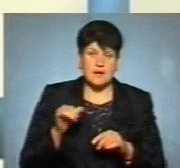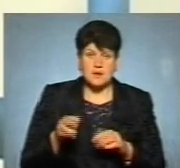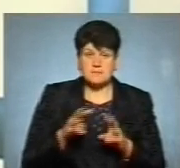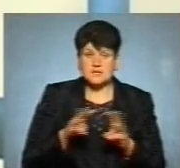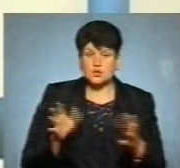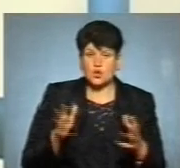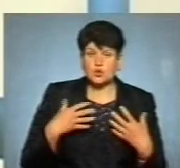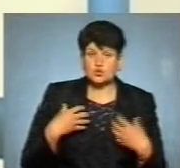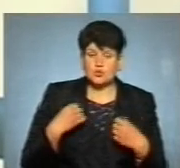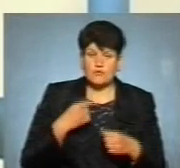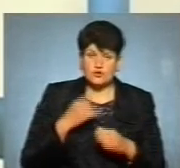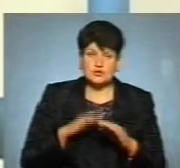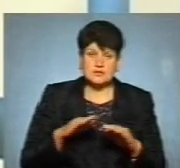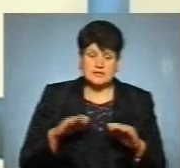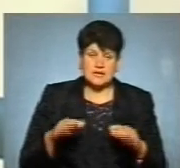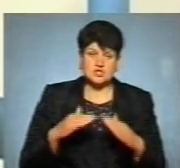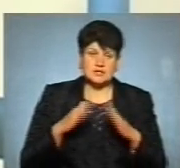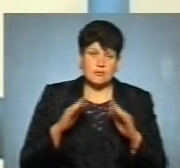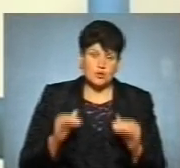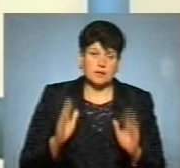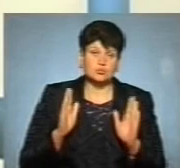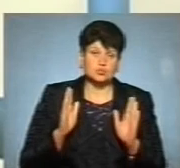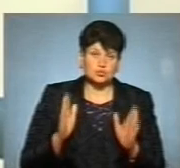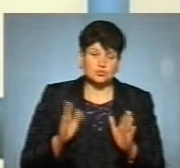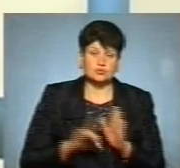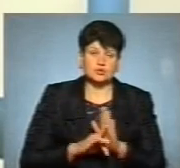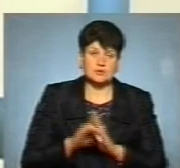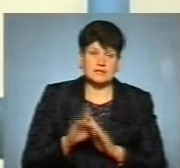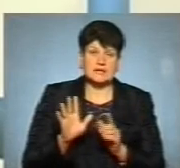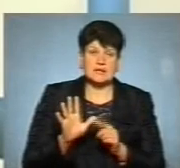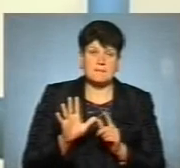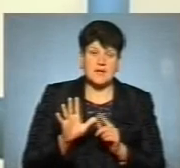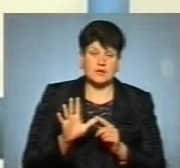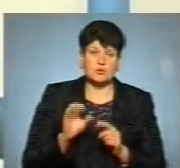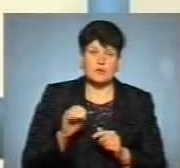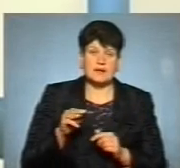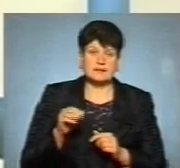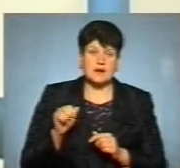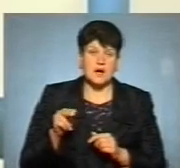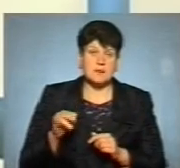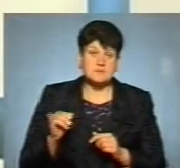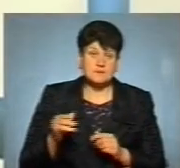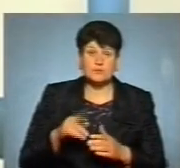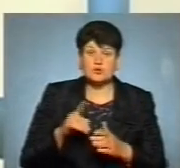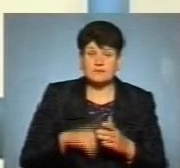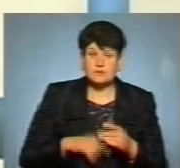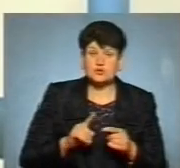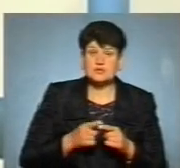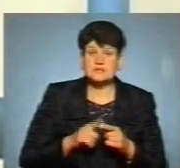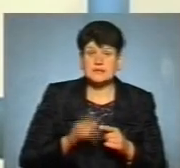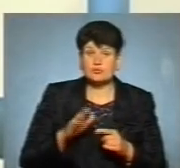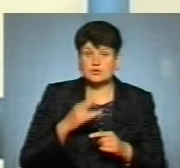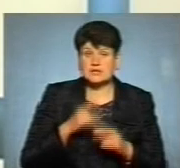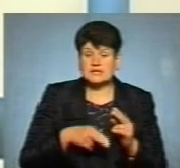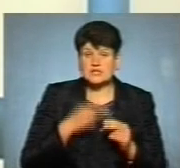здоров'я каже, що вже дитячі безпосередньо табори будуть запускати на п'ятому етапі виходу з карантину. Сподіваємося, що це буде кінець червня,